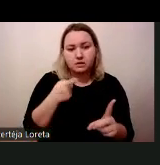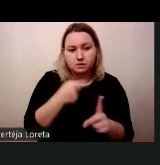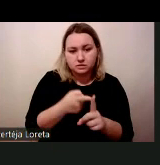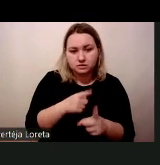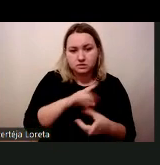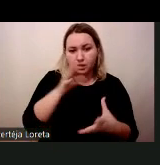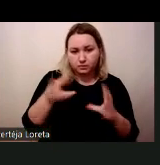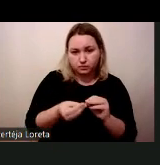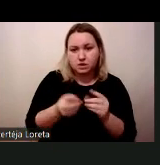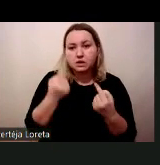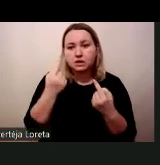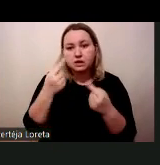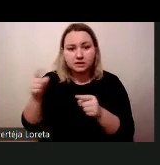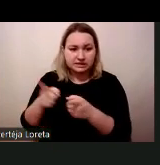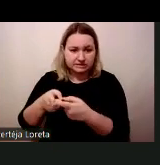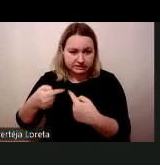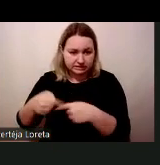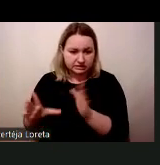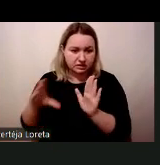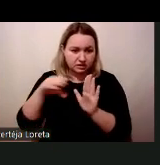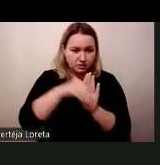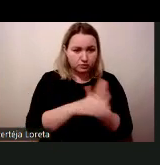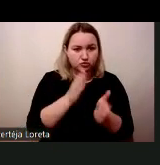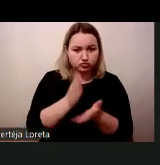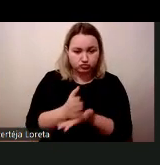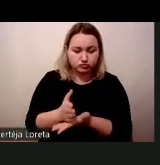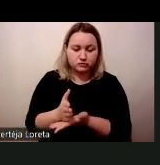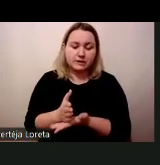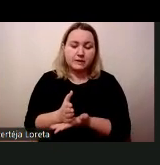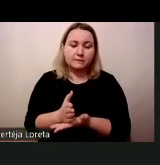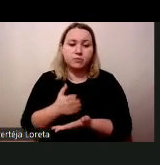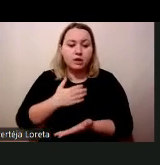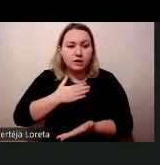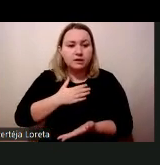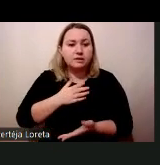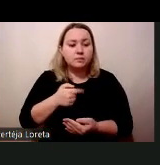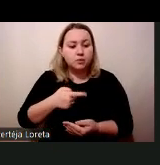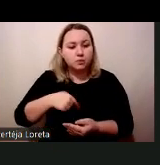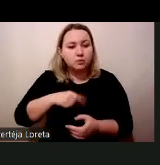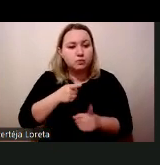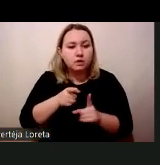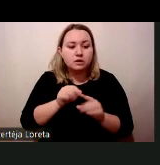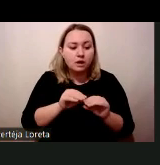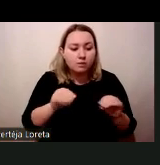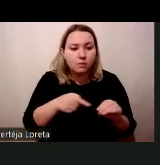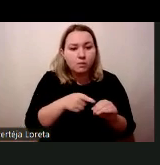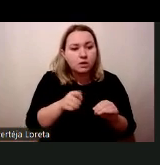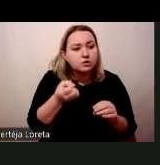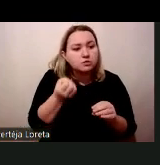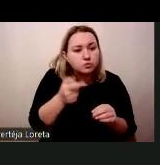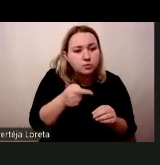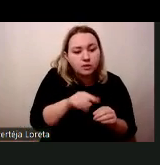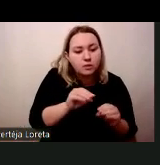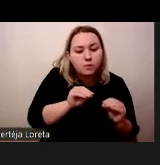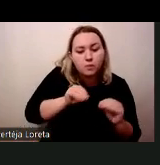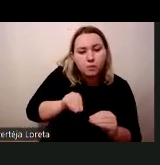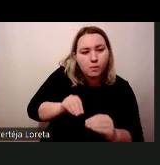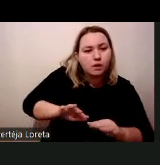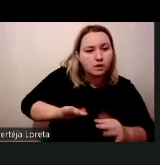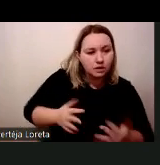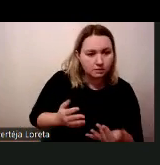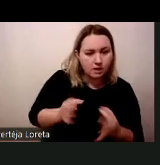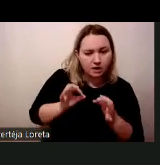apėmėme ir kitas sritis, tai yra akademinės sritis. Mes norėjome, kad mokytojai suprastų, kaip mokyti mokinius, kad jie efektyviai